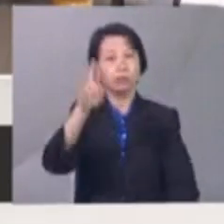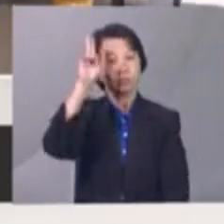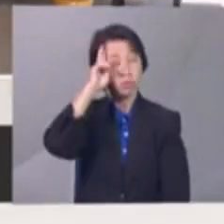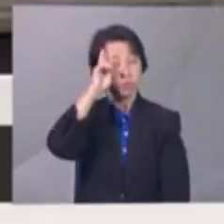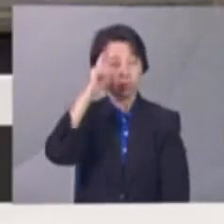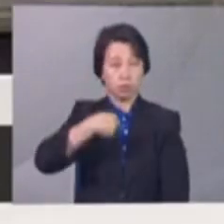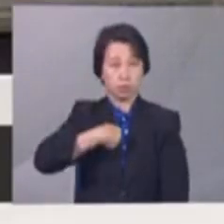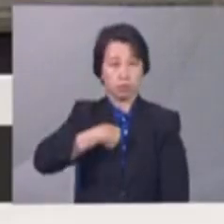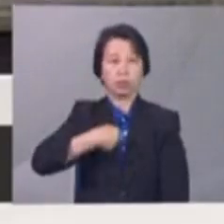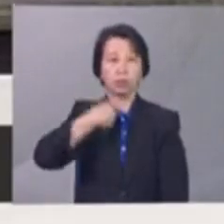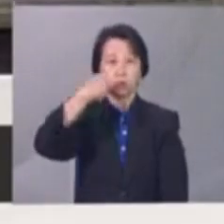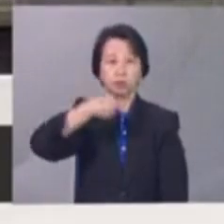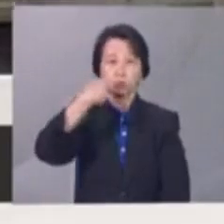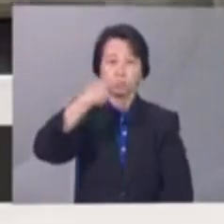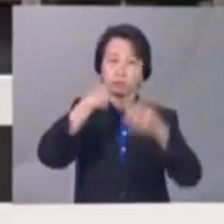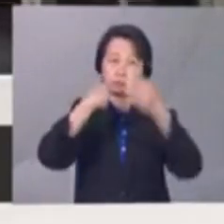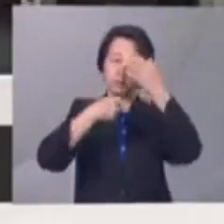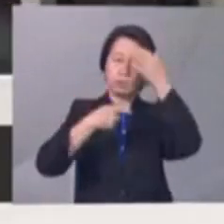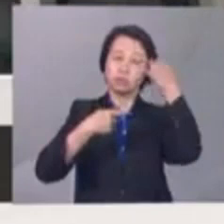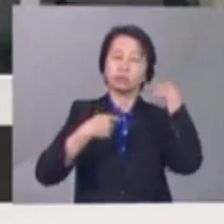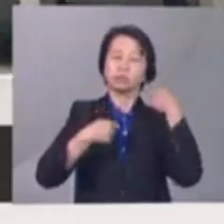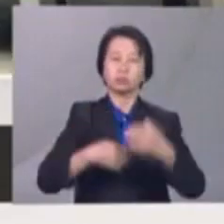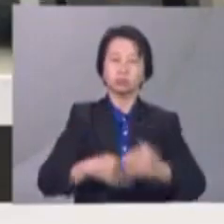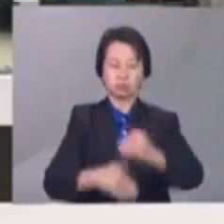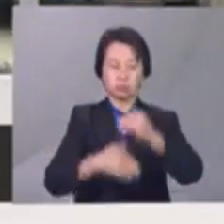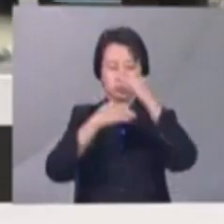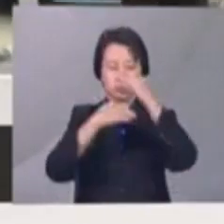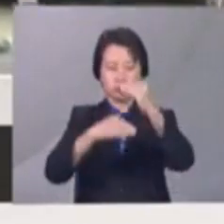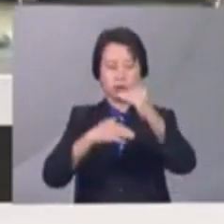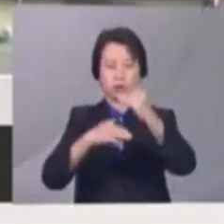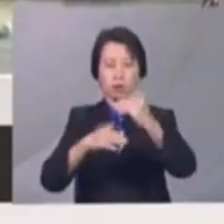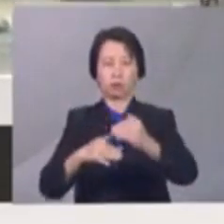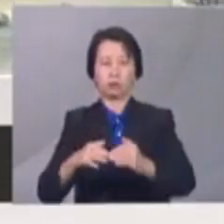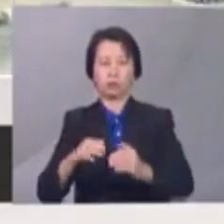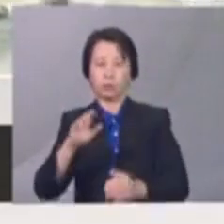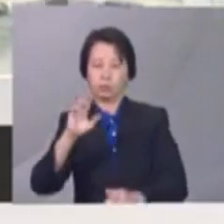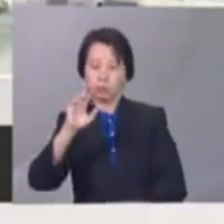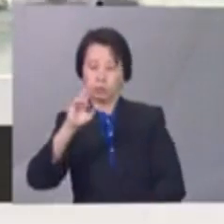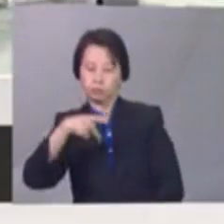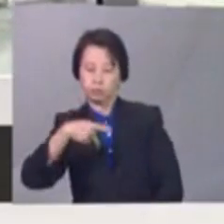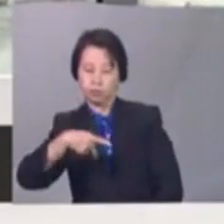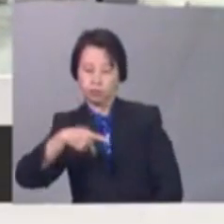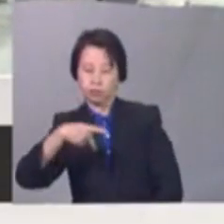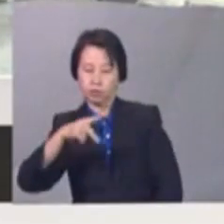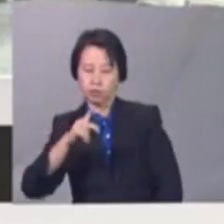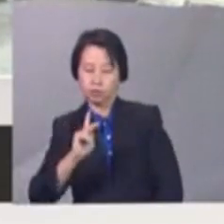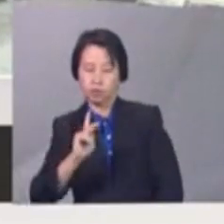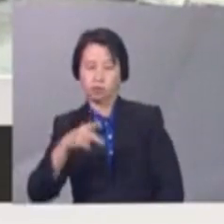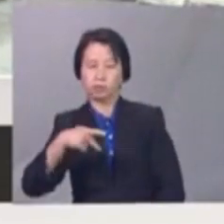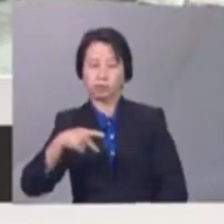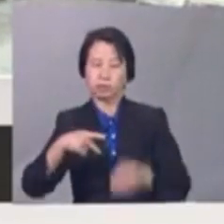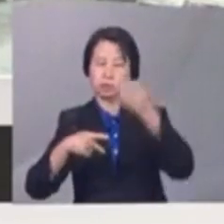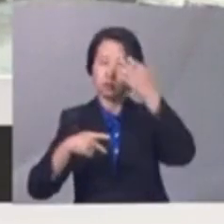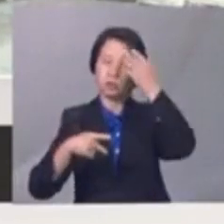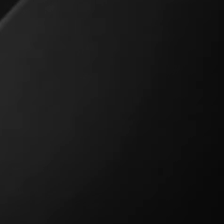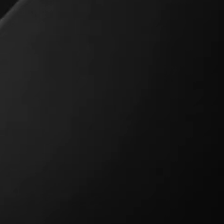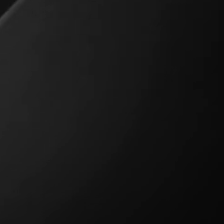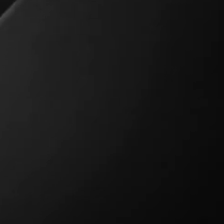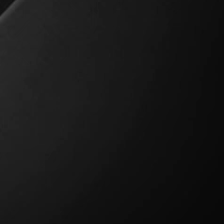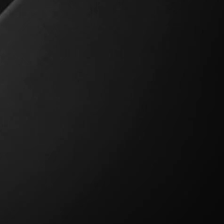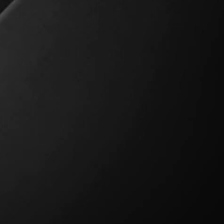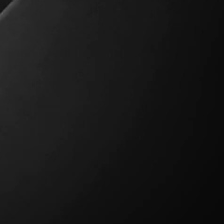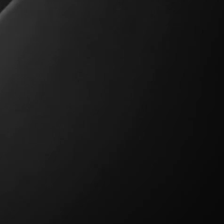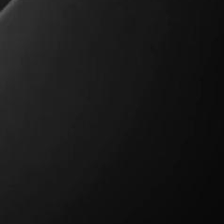saya sebutkan, di tahap ketiga ini, PKP ketiga, tindakan yang keras dan tegas akan terus diambil.